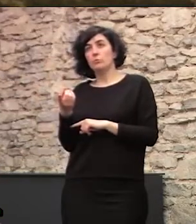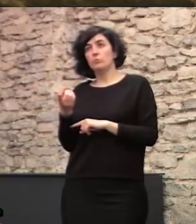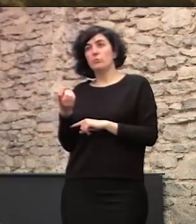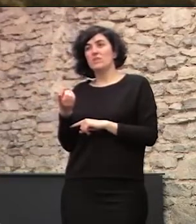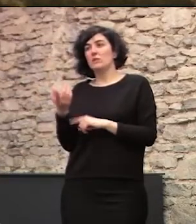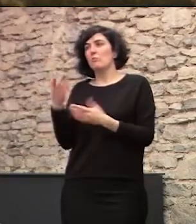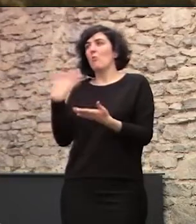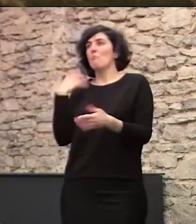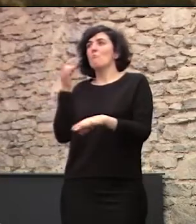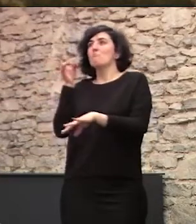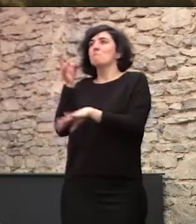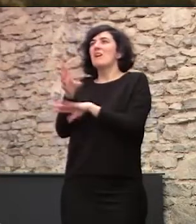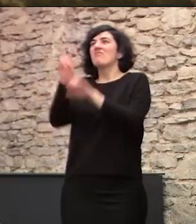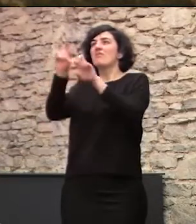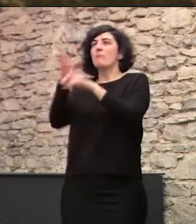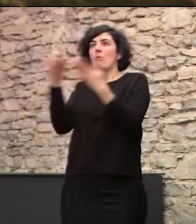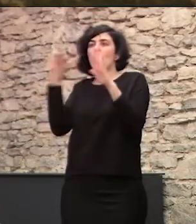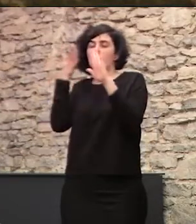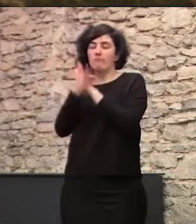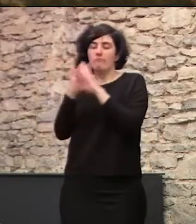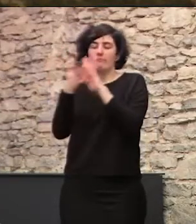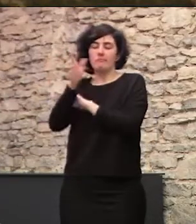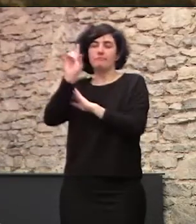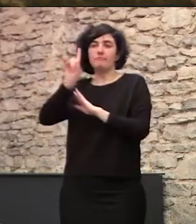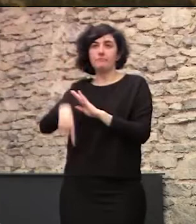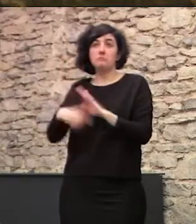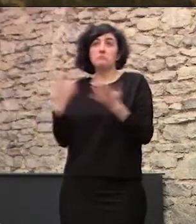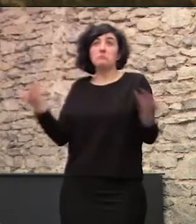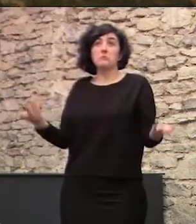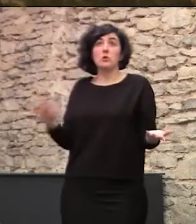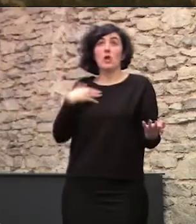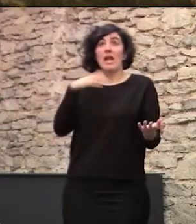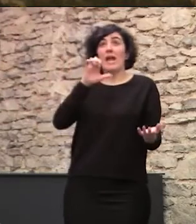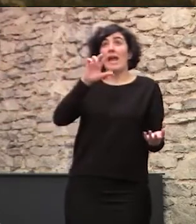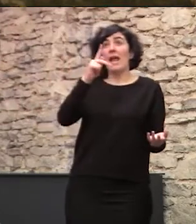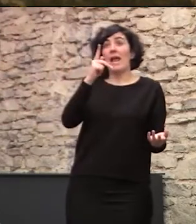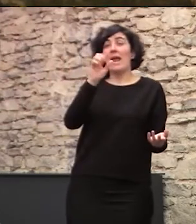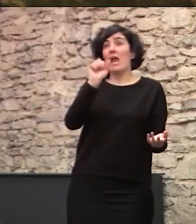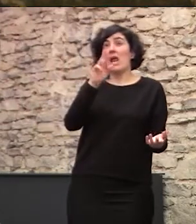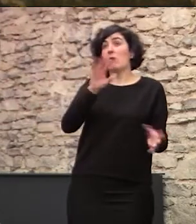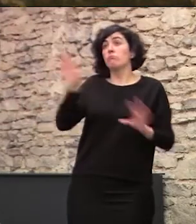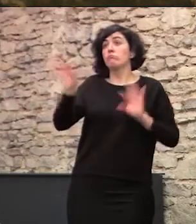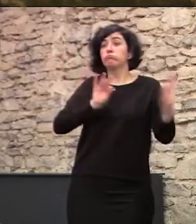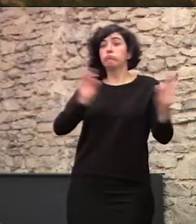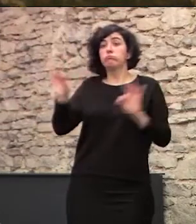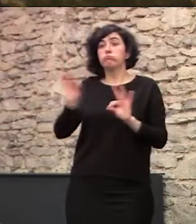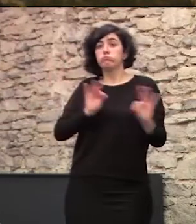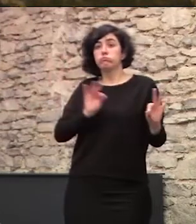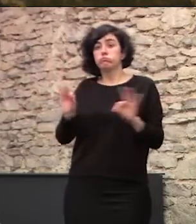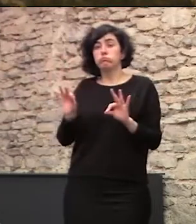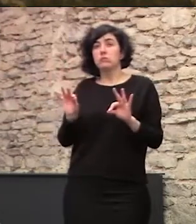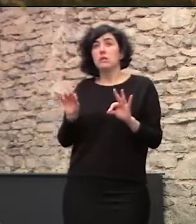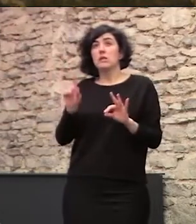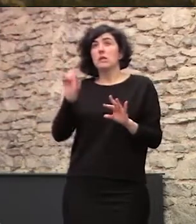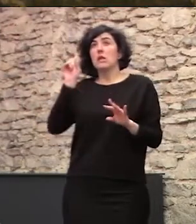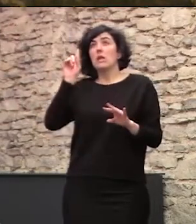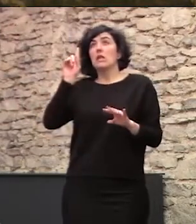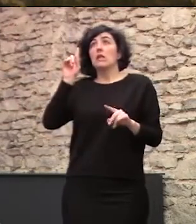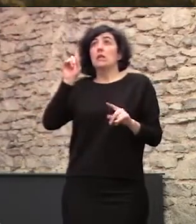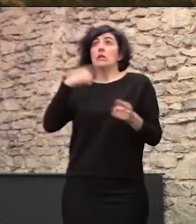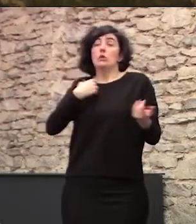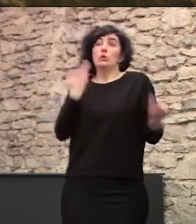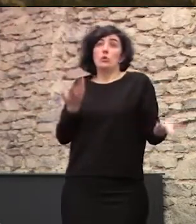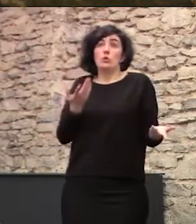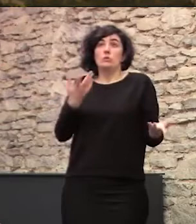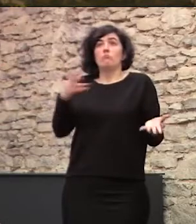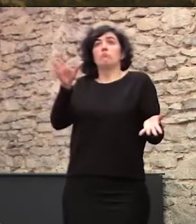den. Vale. Bai, eta orduan horren arabera ba aukeratzen da eta gero dakazu urte bete ba